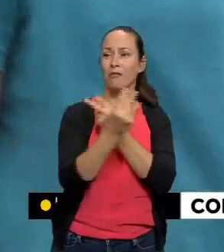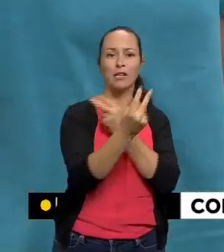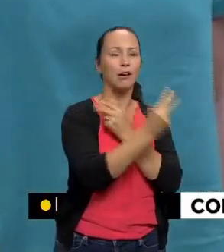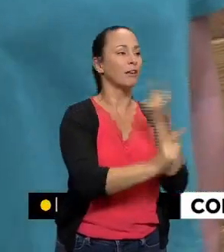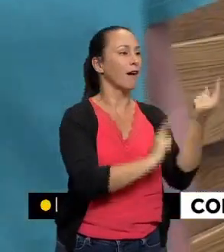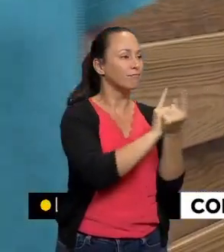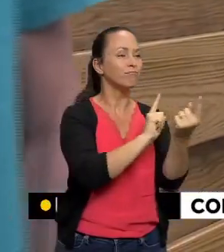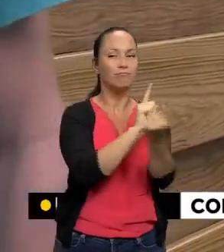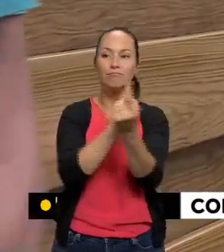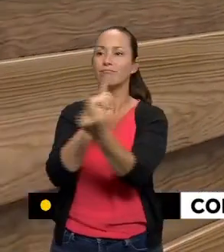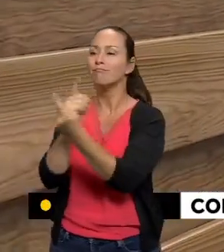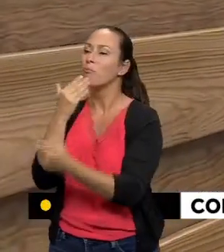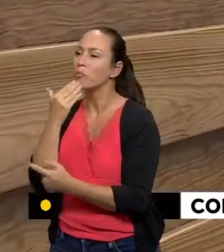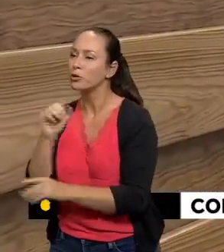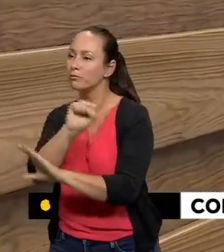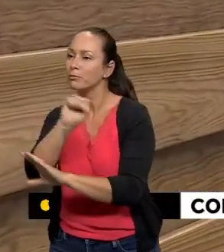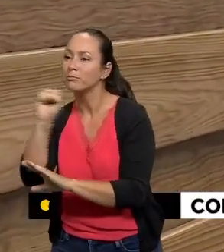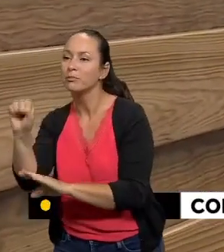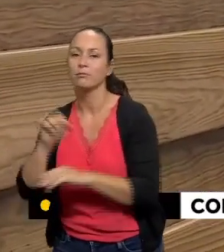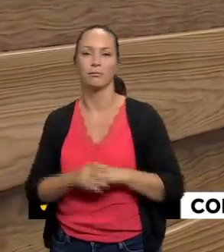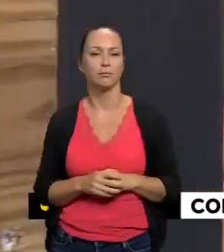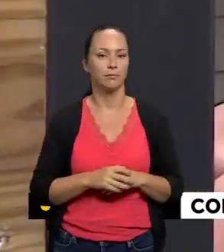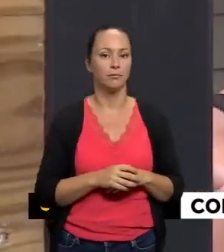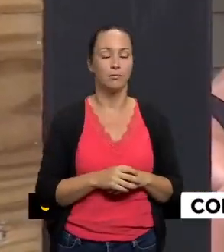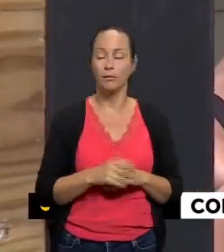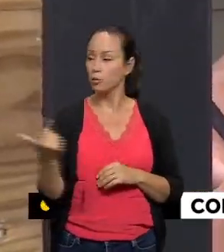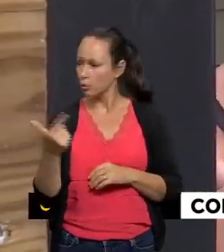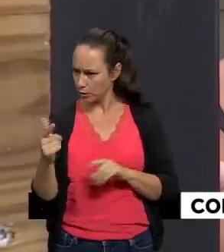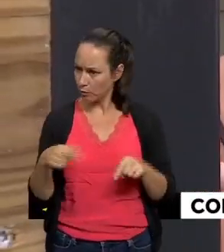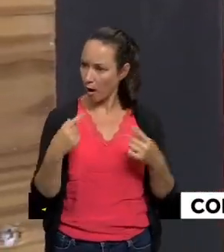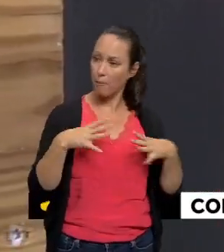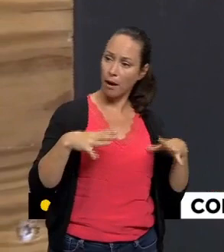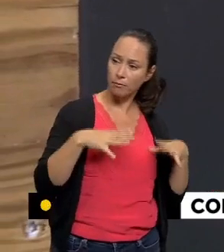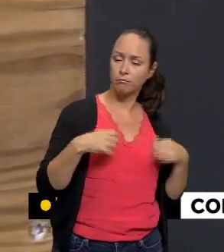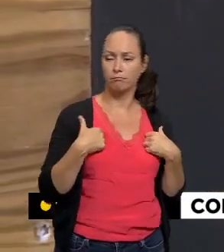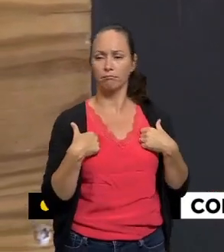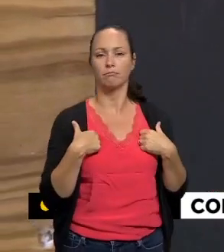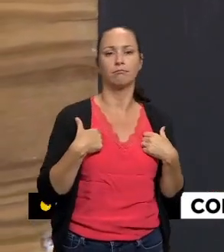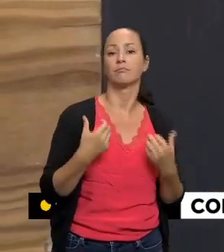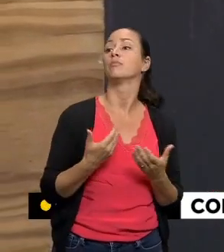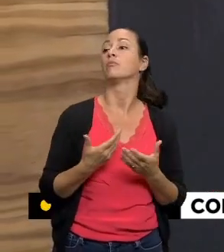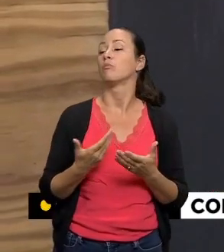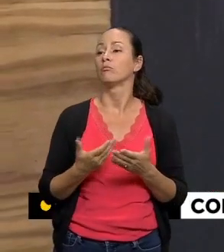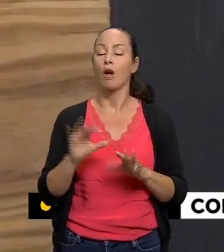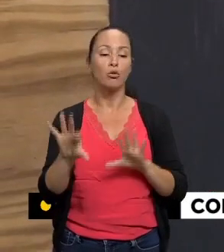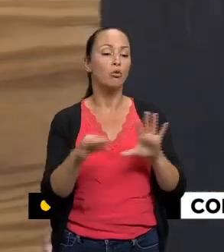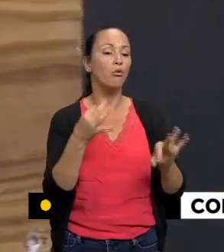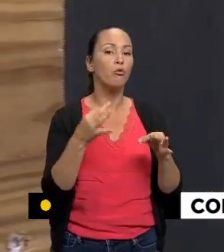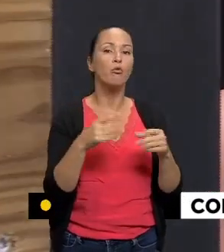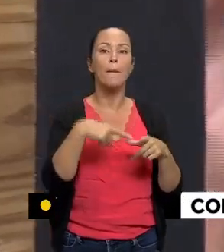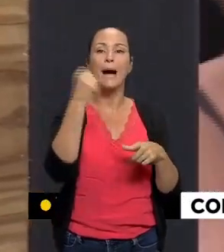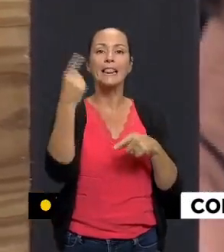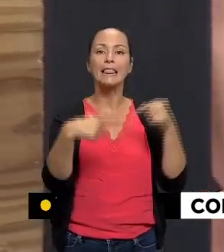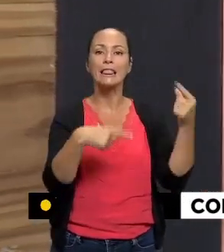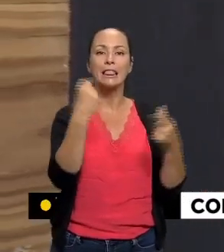Erika. Entre elles, il est question de la promenade du matin. Moi, je trouve un petit carré de bread, ma train de faire. Ah, ouais, sur le bon arrivé, un